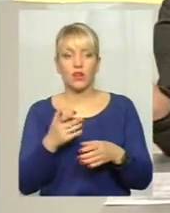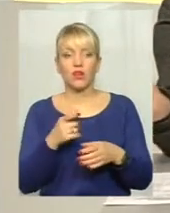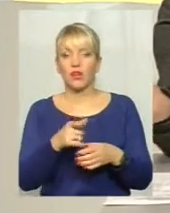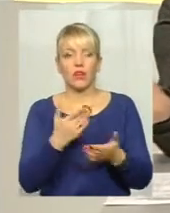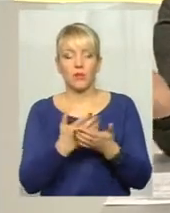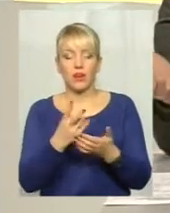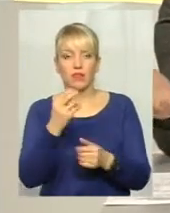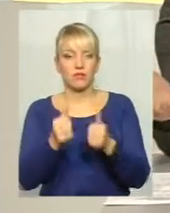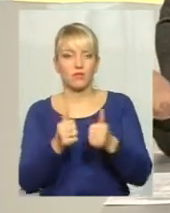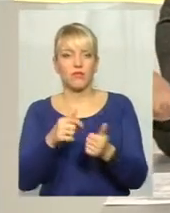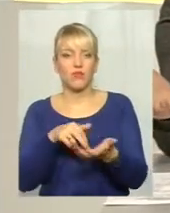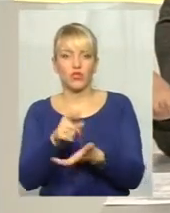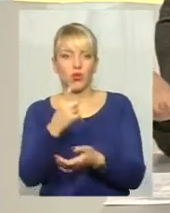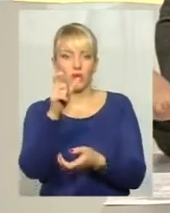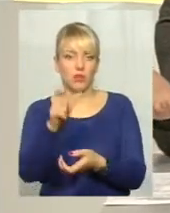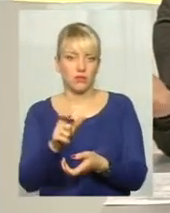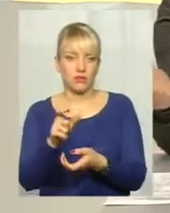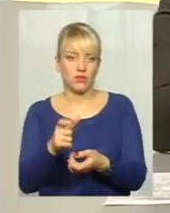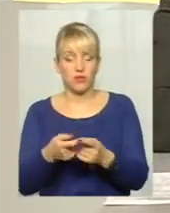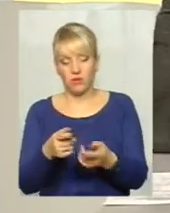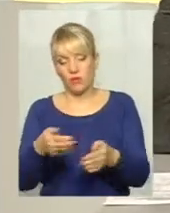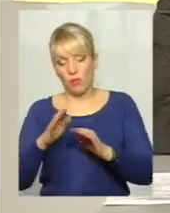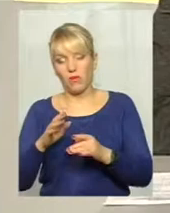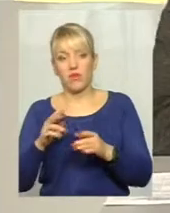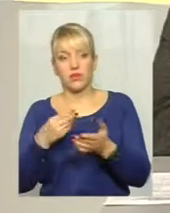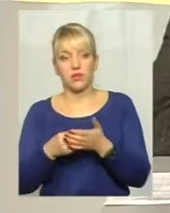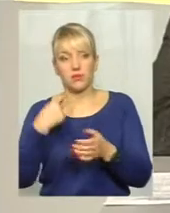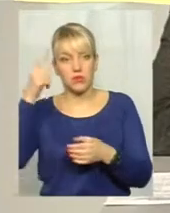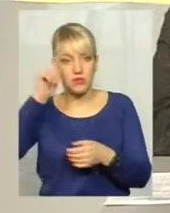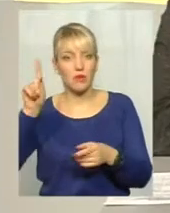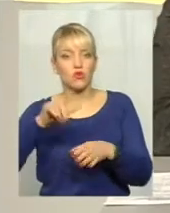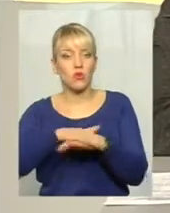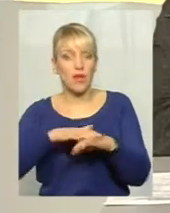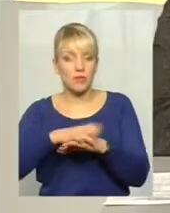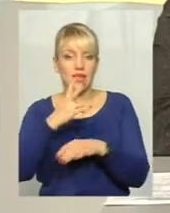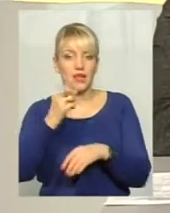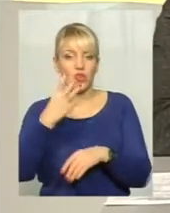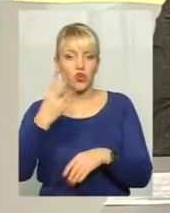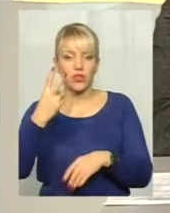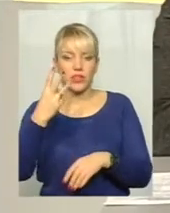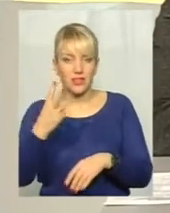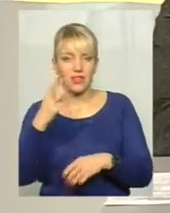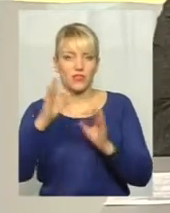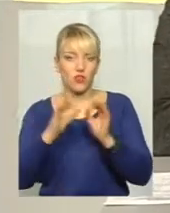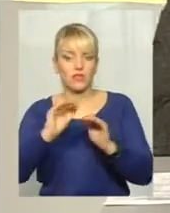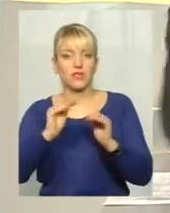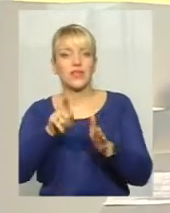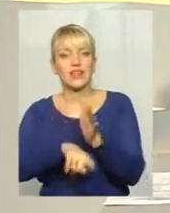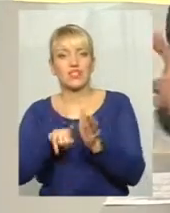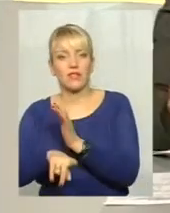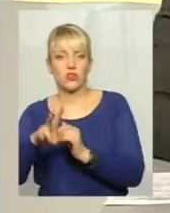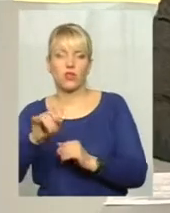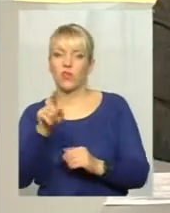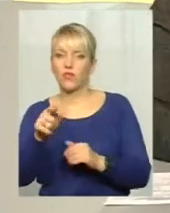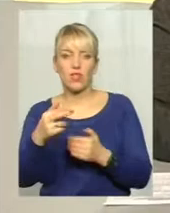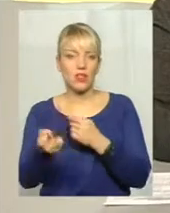так, гравець на ринок, вони запропонували нам ціну. Так, ми знаємо, що на базарі це коштує на 43% менше, там, ну, дешевше, ну, вони ж не